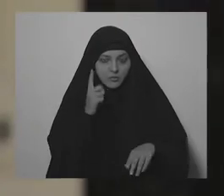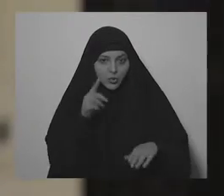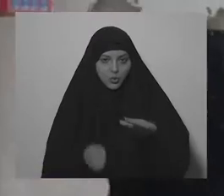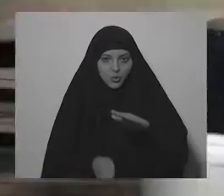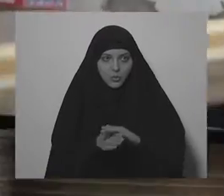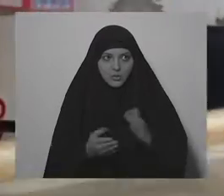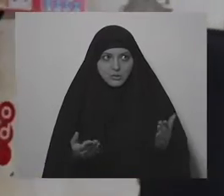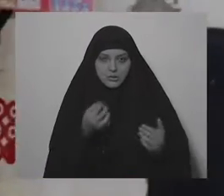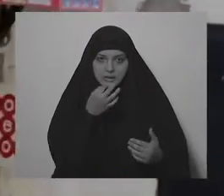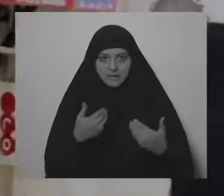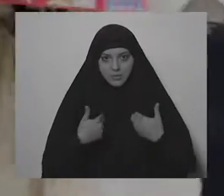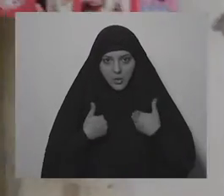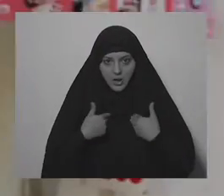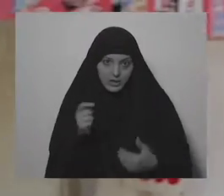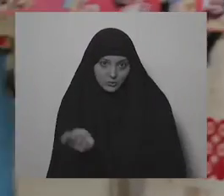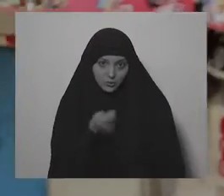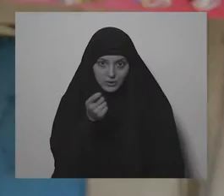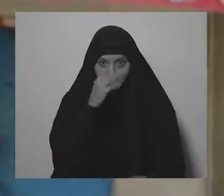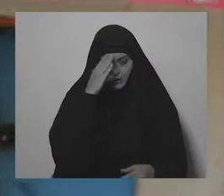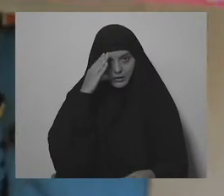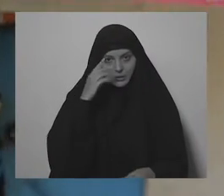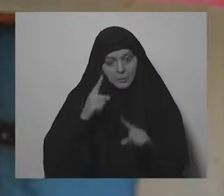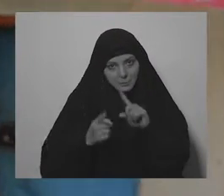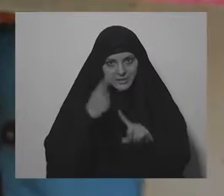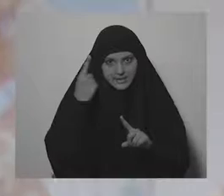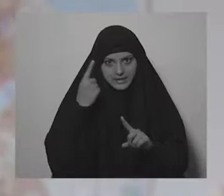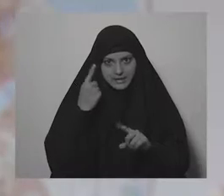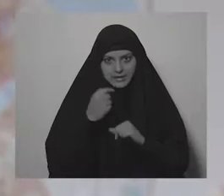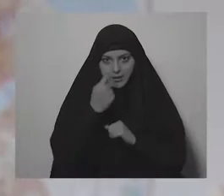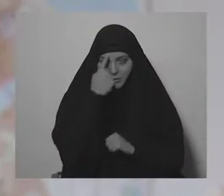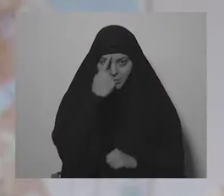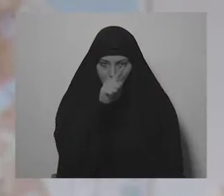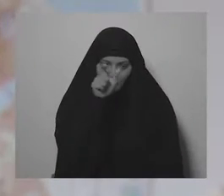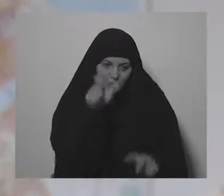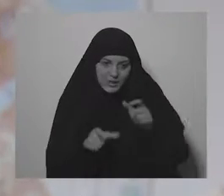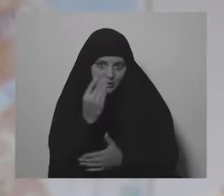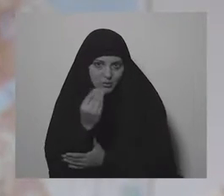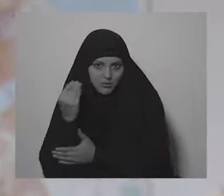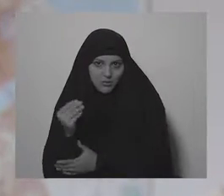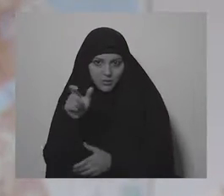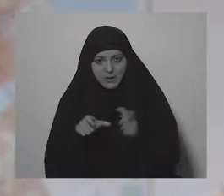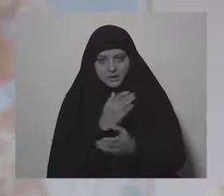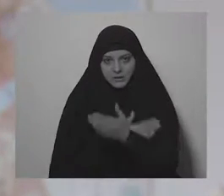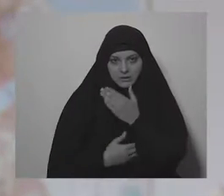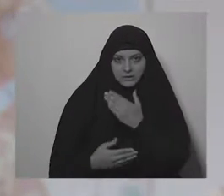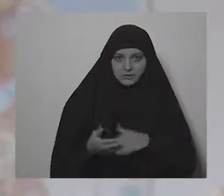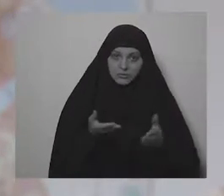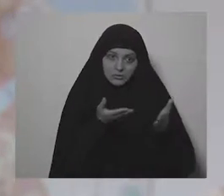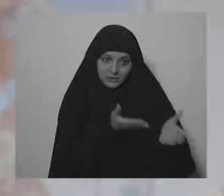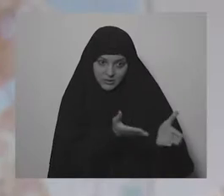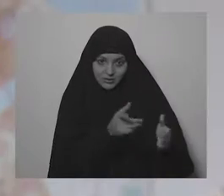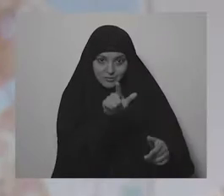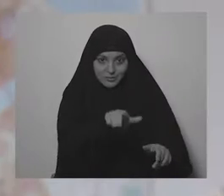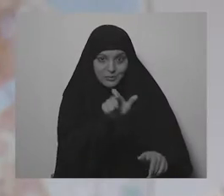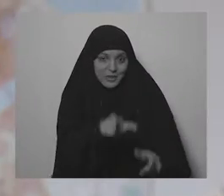شنو خلاني نعمل الانسياتيف؟ أنا مربية مختصة به، معناها الأشخاص ذوي